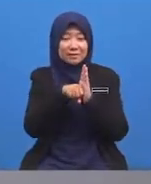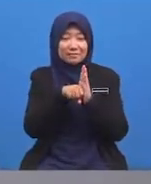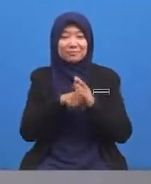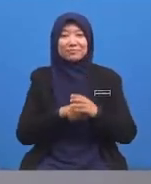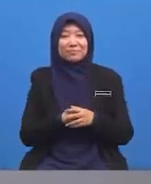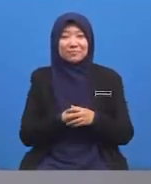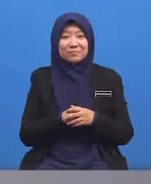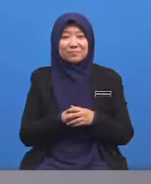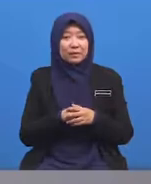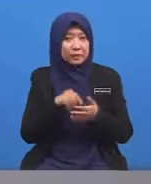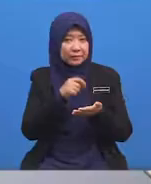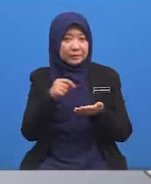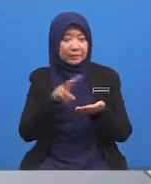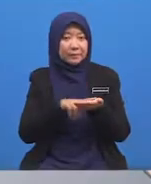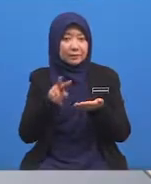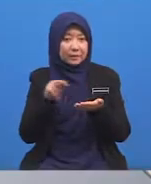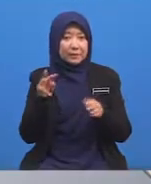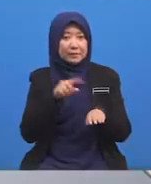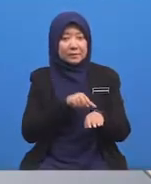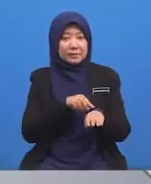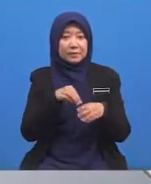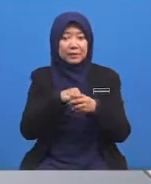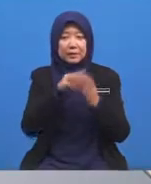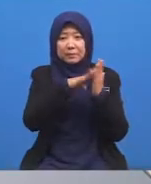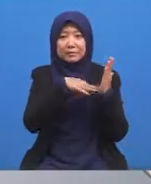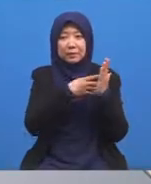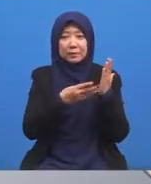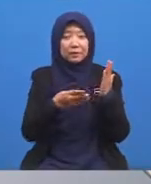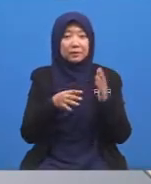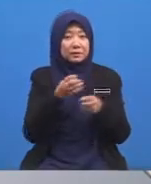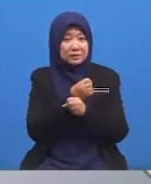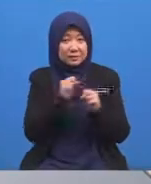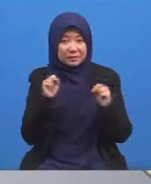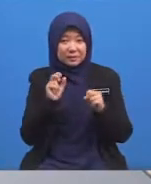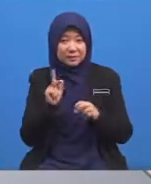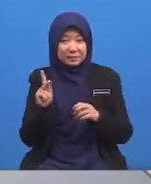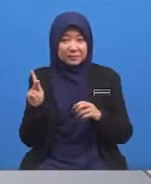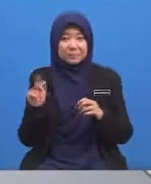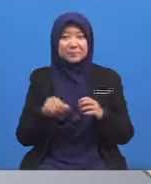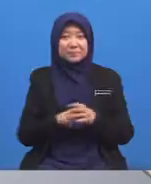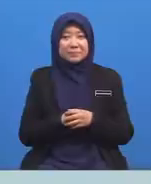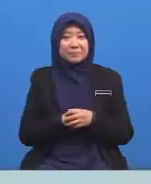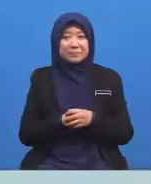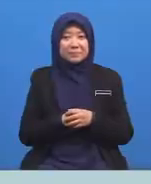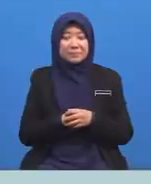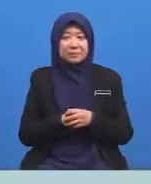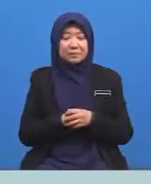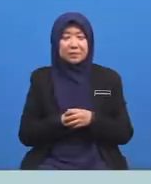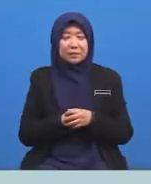1 minit 35 saat. Catatkan bacaan masa dalam jadual yang disediakan.